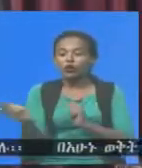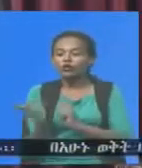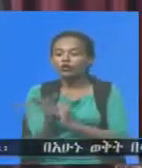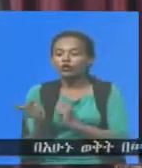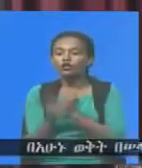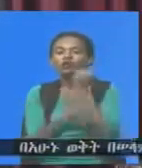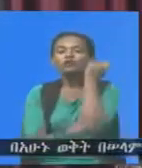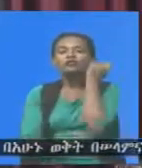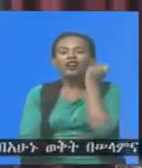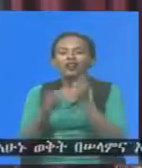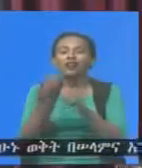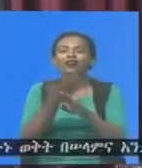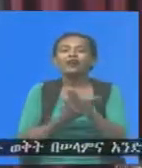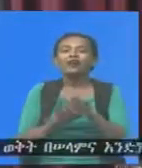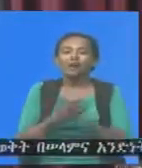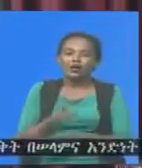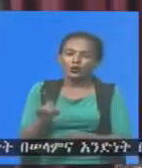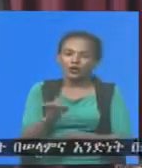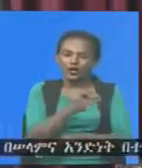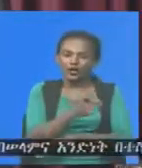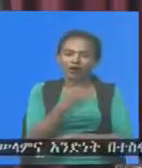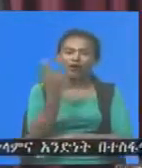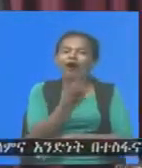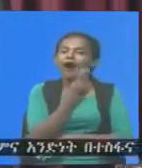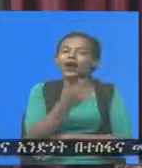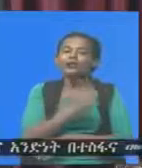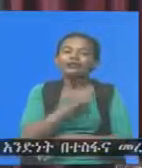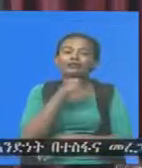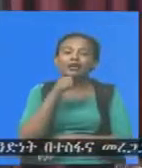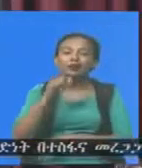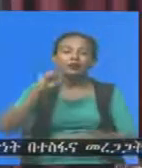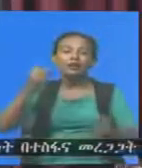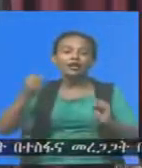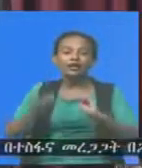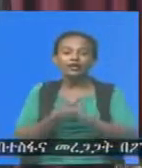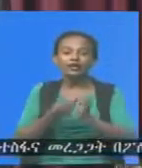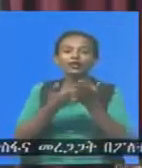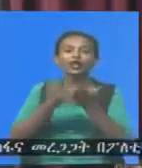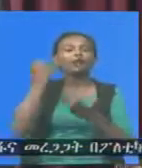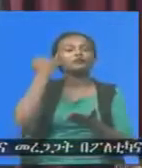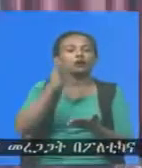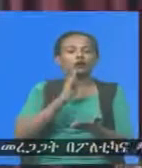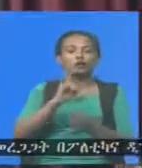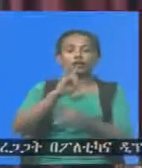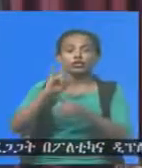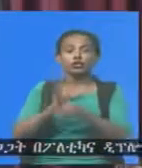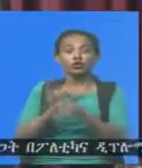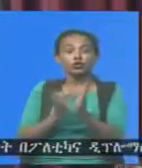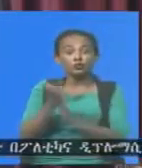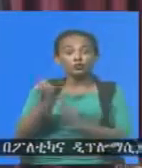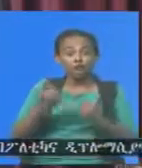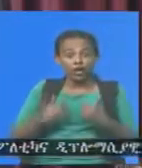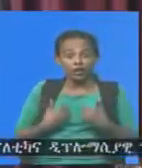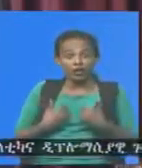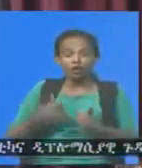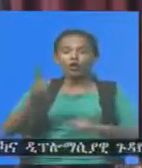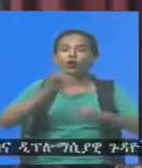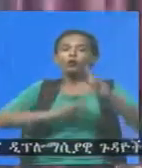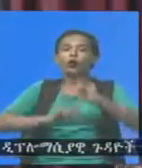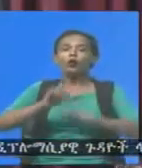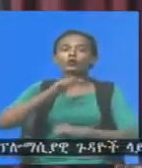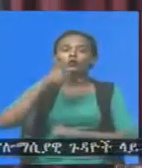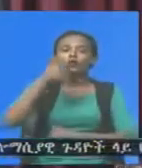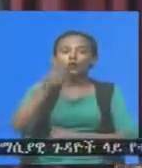ደሃና ለማኝ ሆነናል። አይጠቅምም፣ ይቀየር ይሄ ሐሳብ ነው። ዜጎች መብት አላቸው፣ በቋንቋቸው